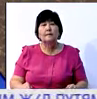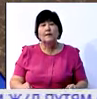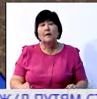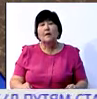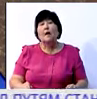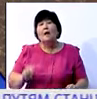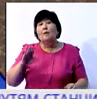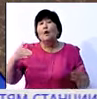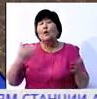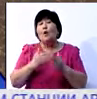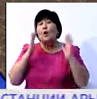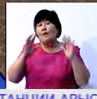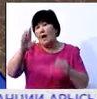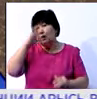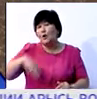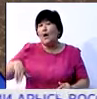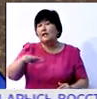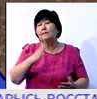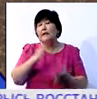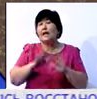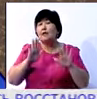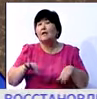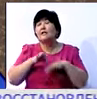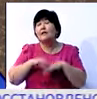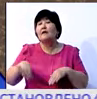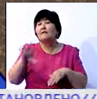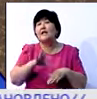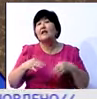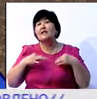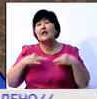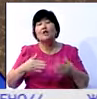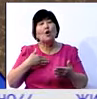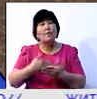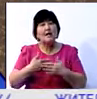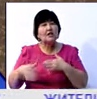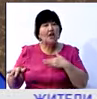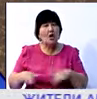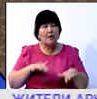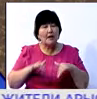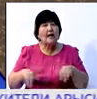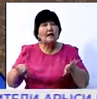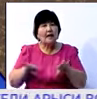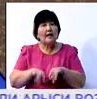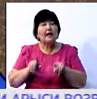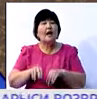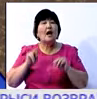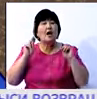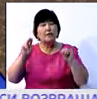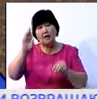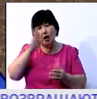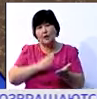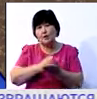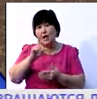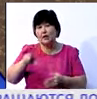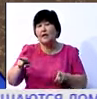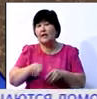Пусть новая аллея государственных символов станет местом проведения всех торжественных патриотических мероприятий, таких как присяга государственных